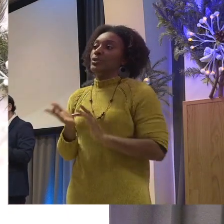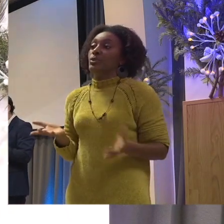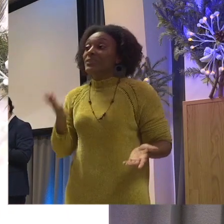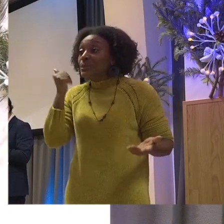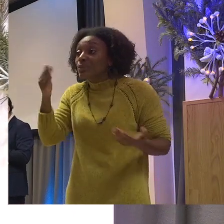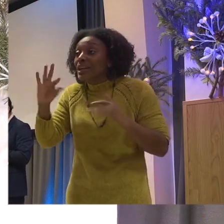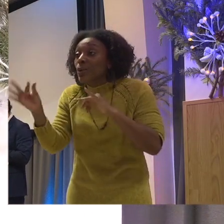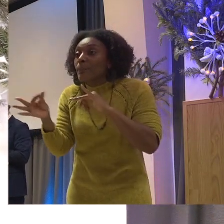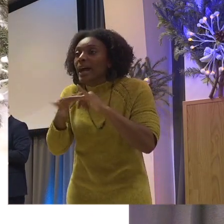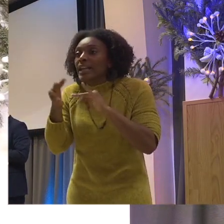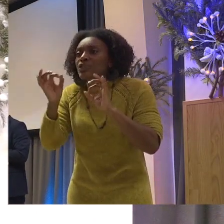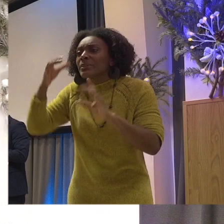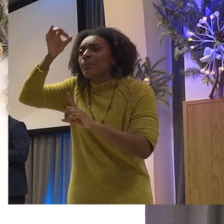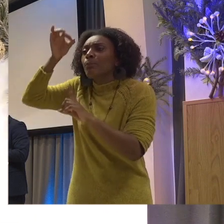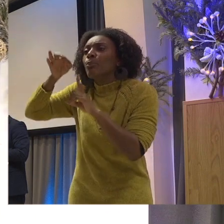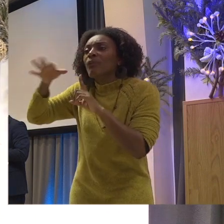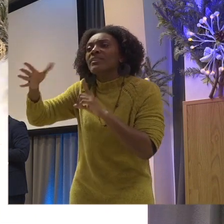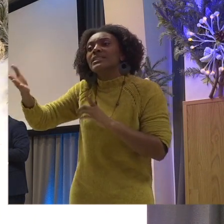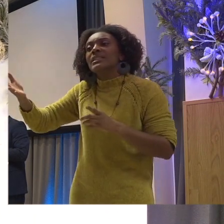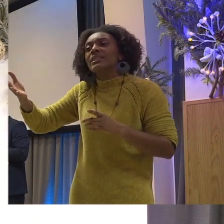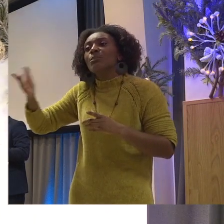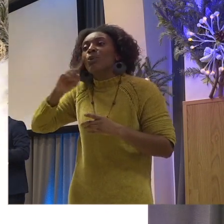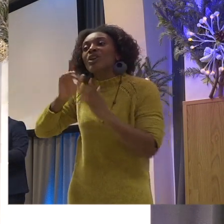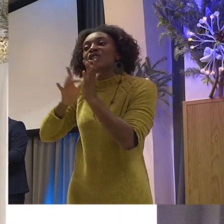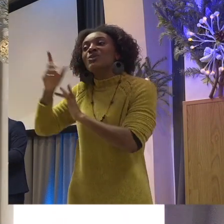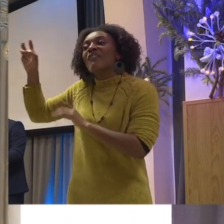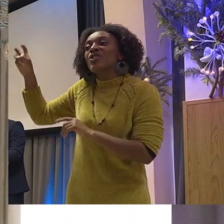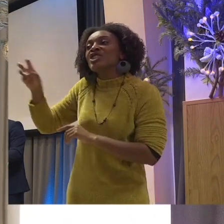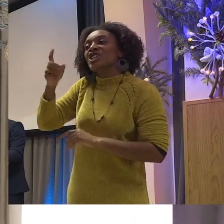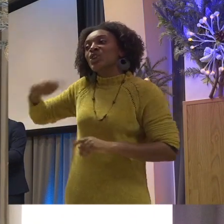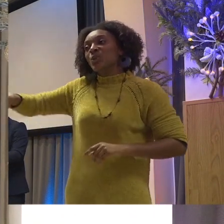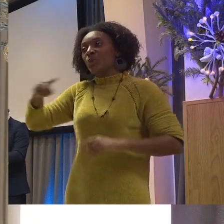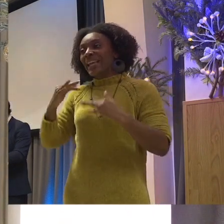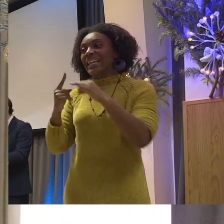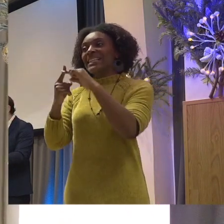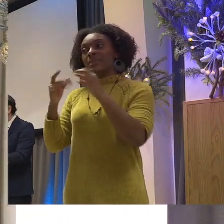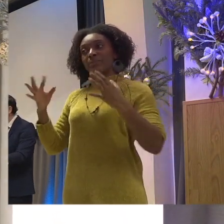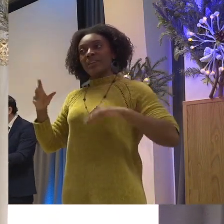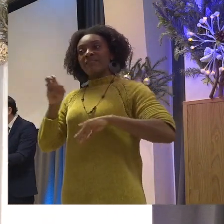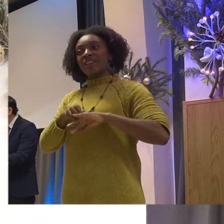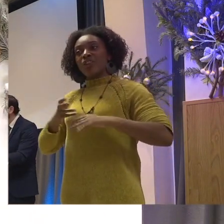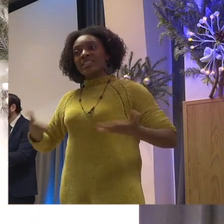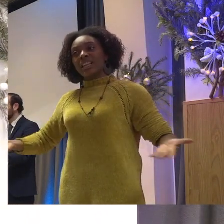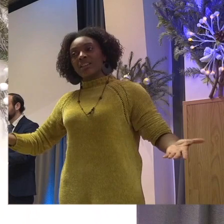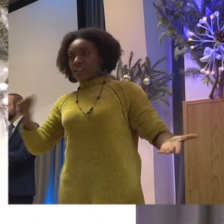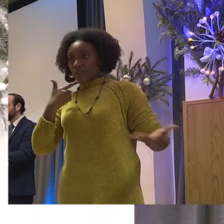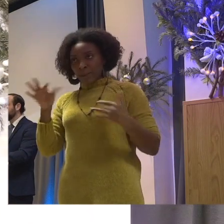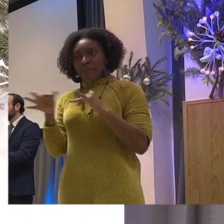mariage est prophétique. Je dis que le mariage est prophétique parce que le mariage est une puissance